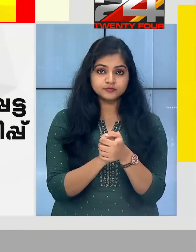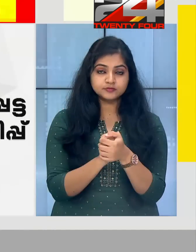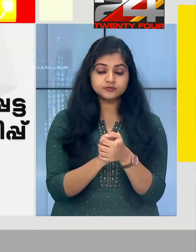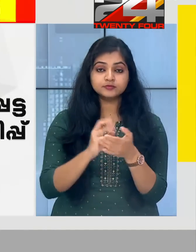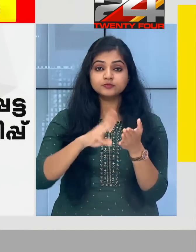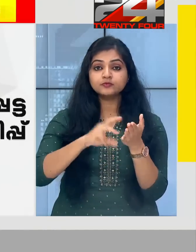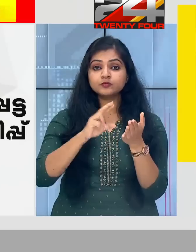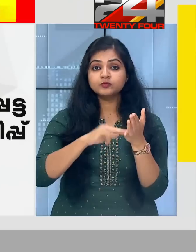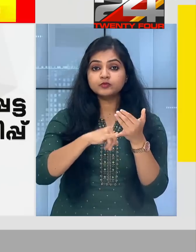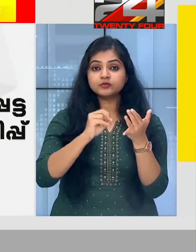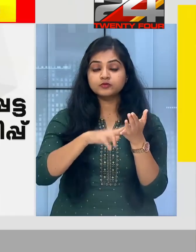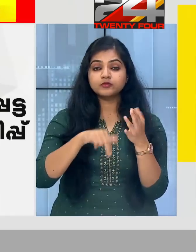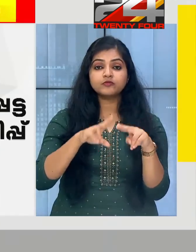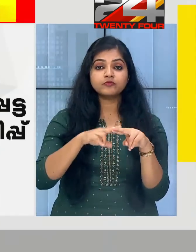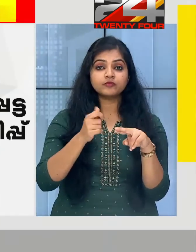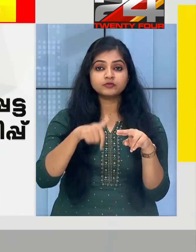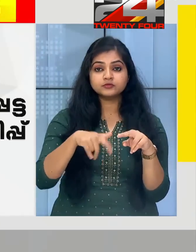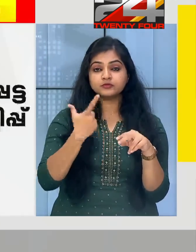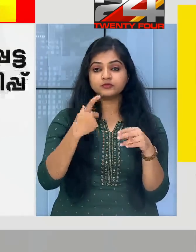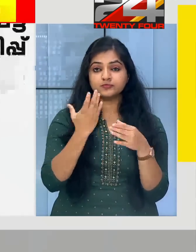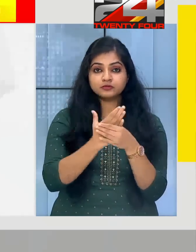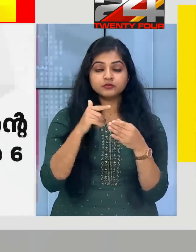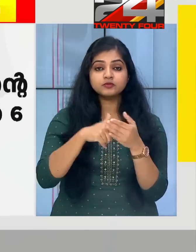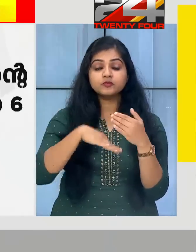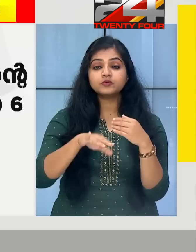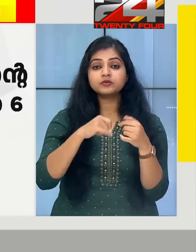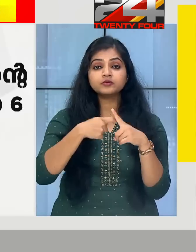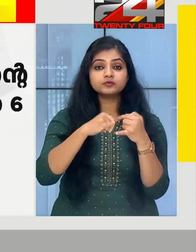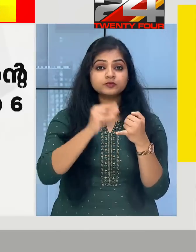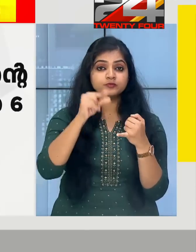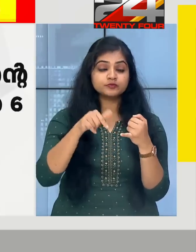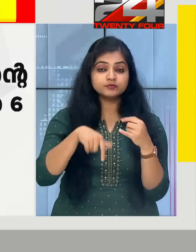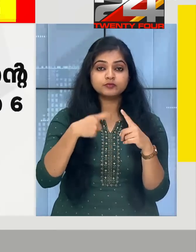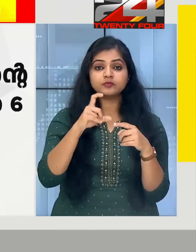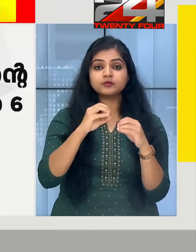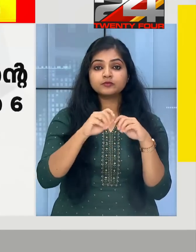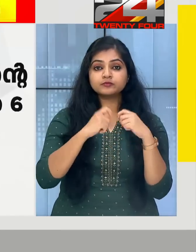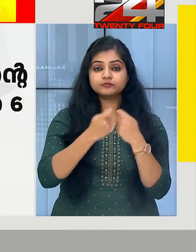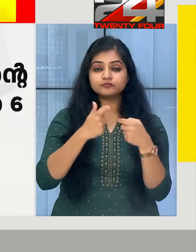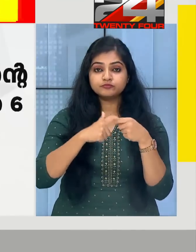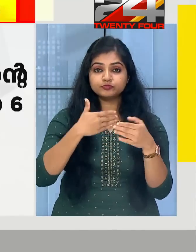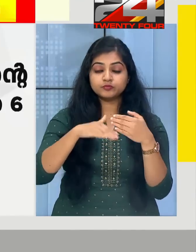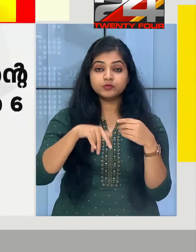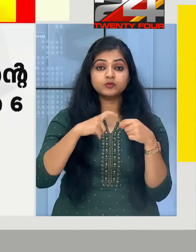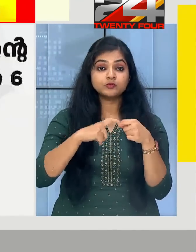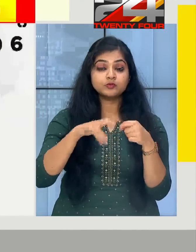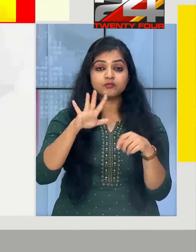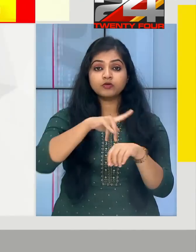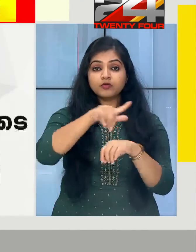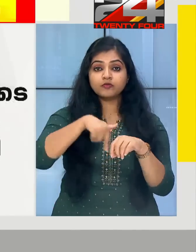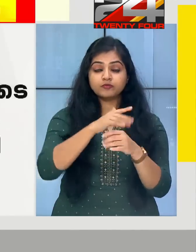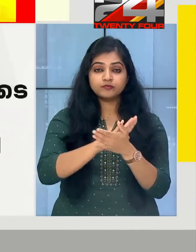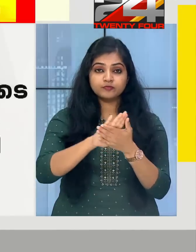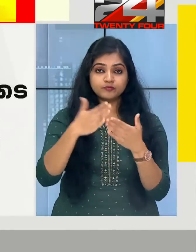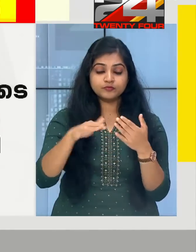Monson Mavunkal Sampathika Tattuppu Kesilanu K Sudhakarane ippol Crime Branch Chodyam Cheyyunnathu. ചോദ്യം ചെയ്യൽ 5 മണിക്കൂർ പൂർത്തിയാക്കി